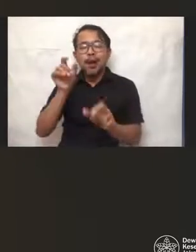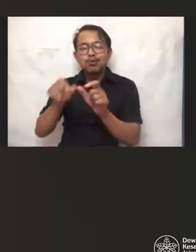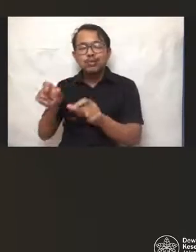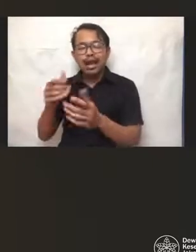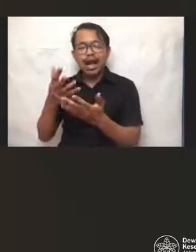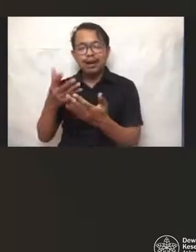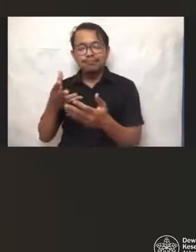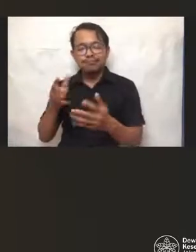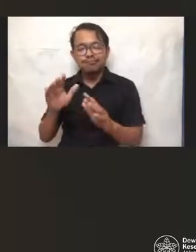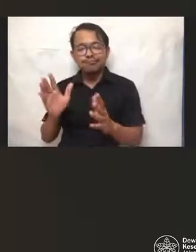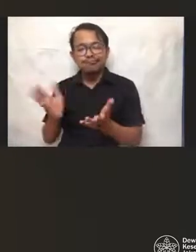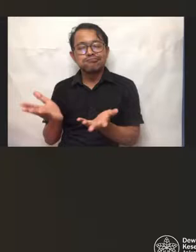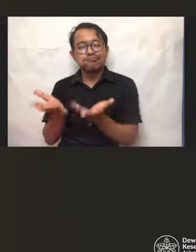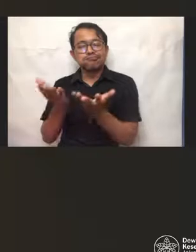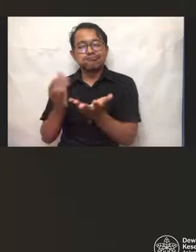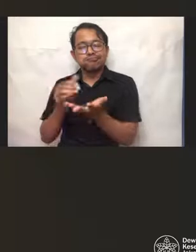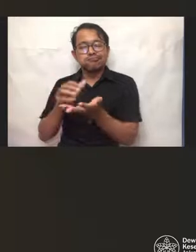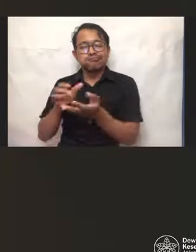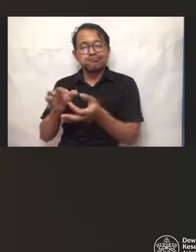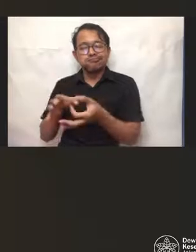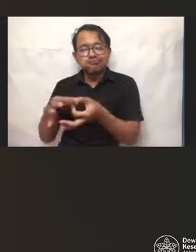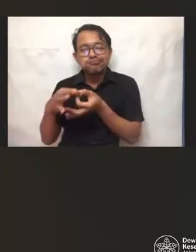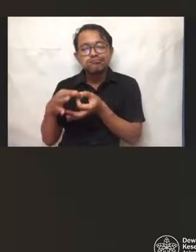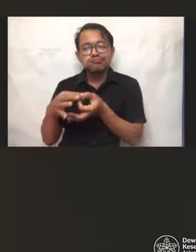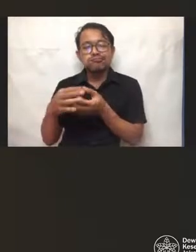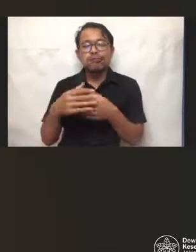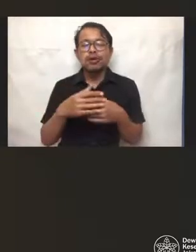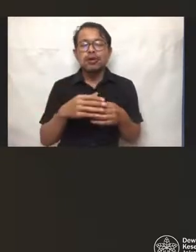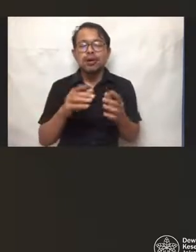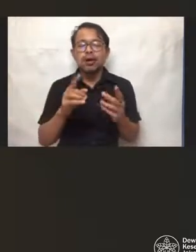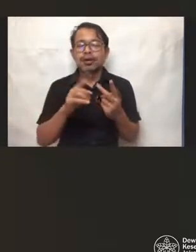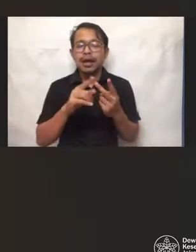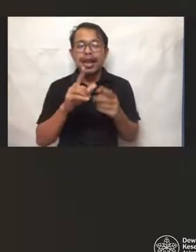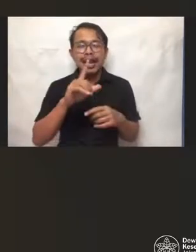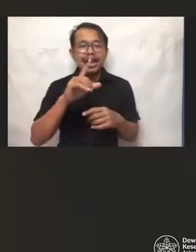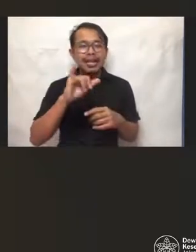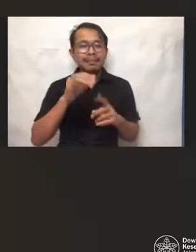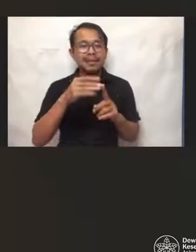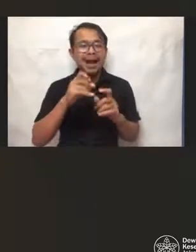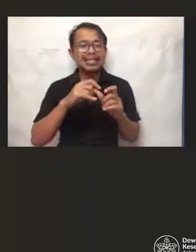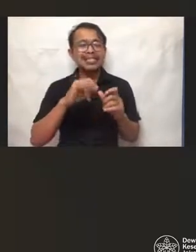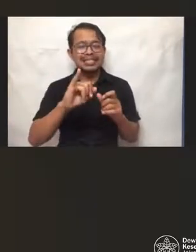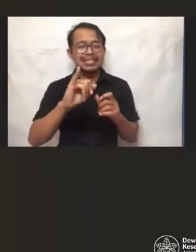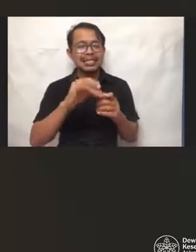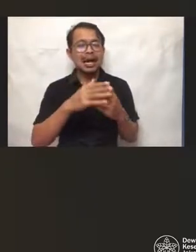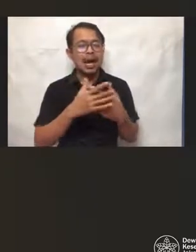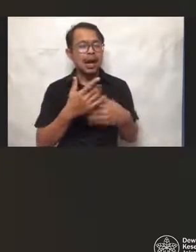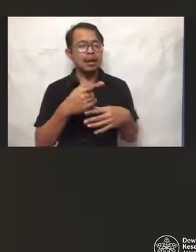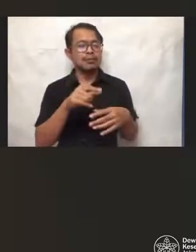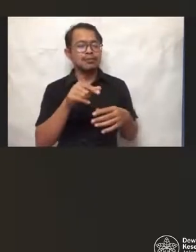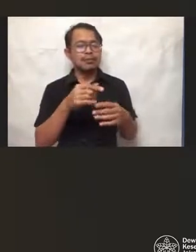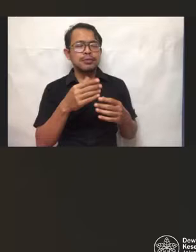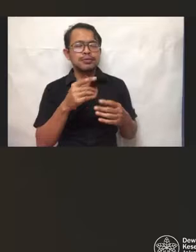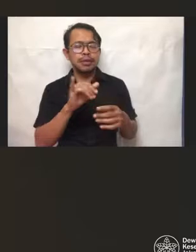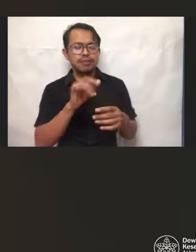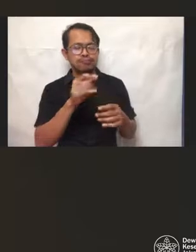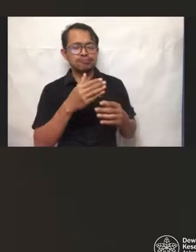mengangkat harkat martabat manusia. Fungsi liberasi, membebaskan manusia dari semua bentuk